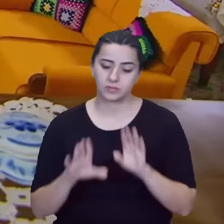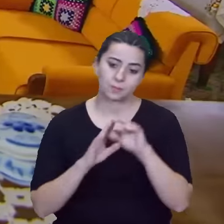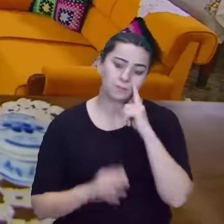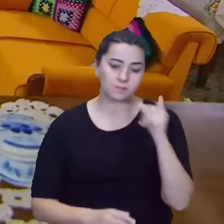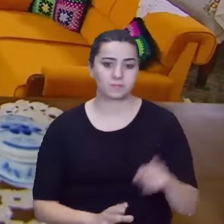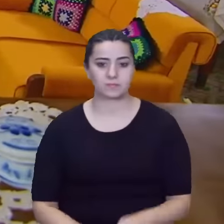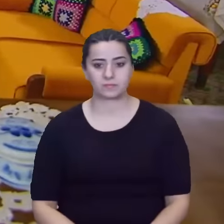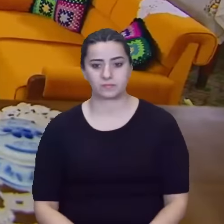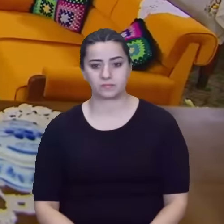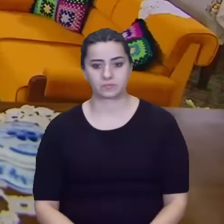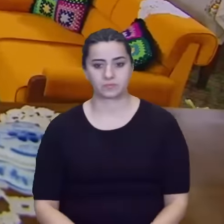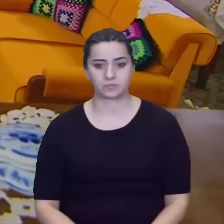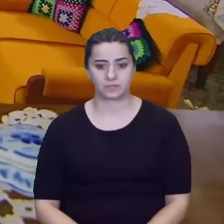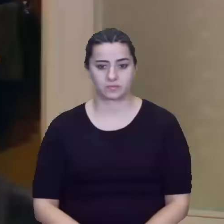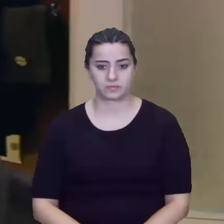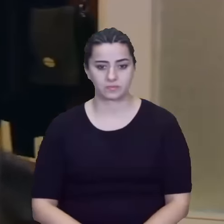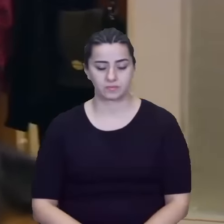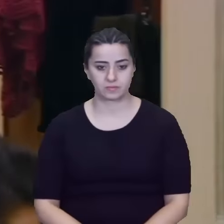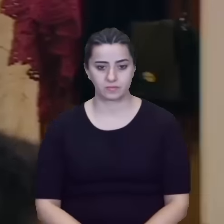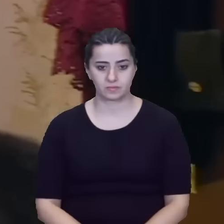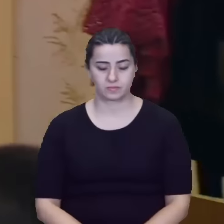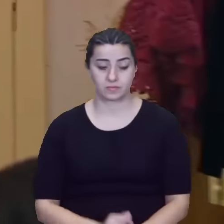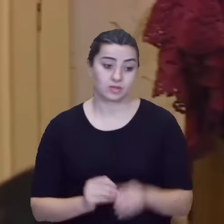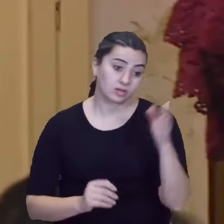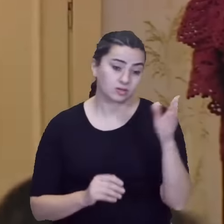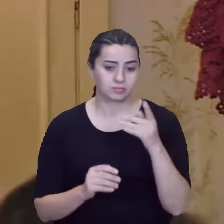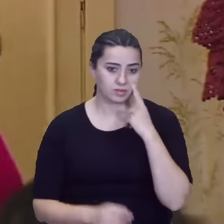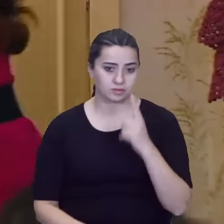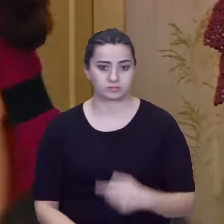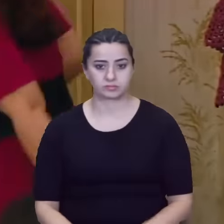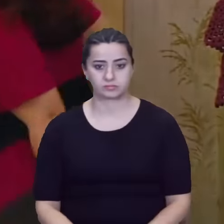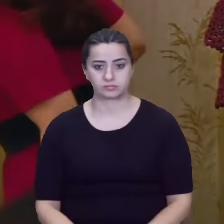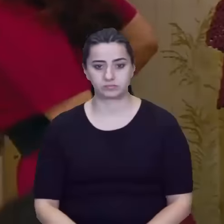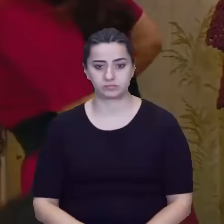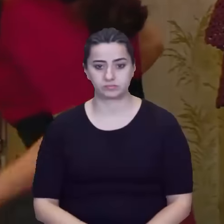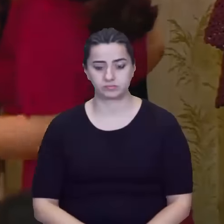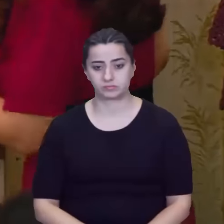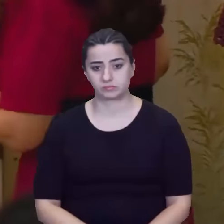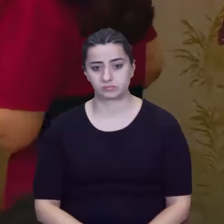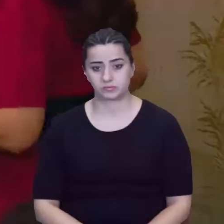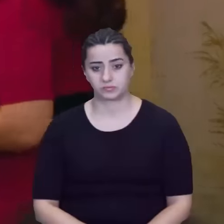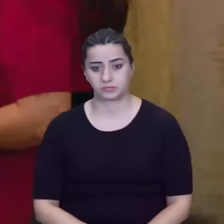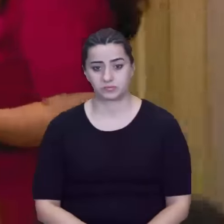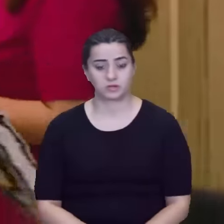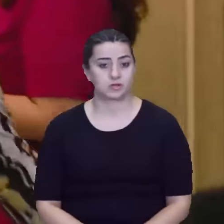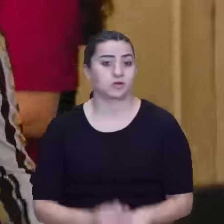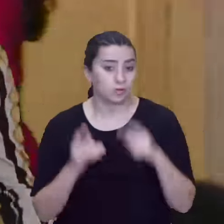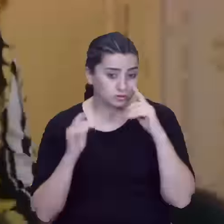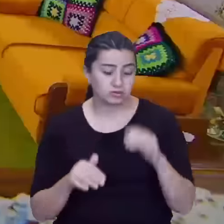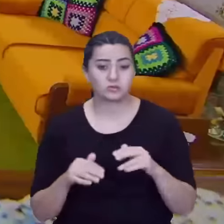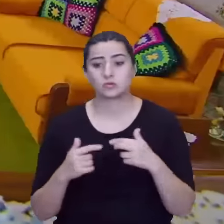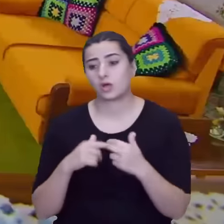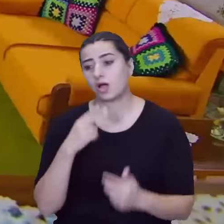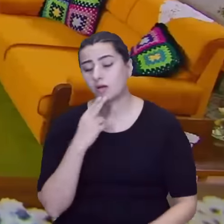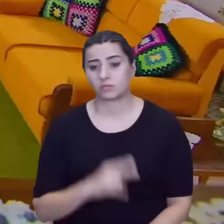Yıldız kahve fincanını sehpaya bıraktı. Kapıya bak, kuşa bakacağım önce. Ay, ay canım hoş geldin.